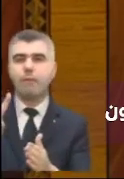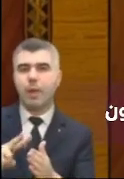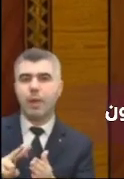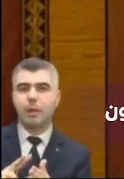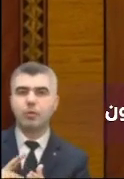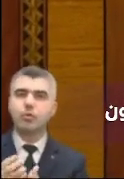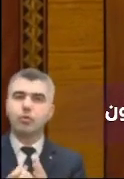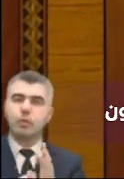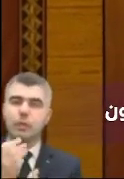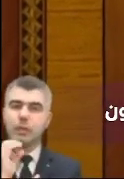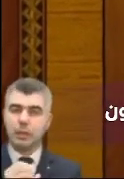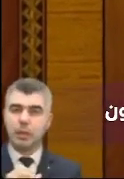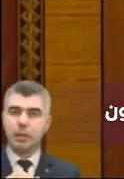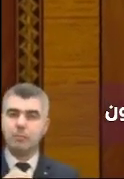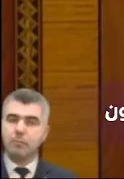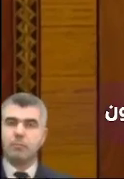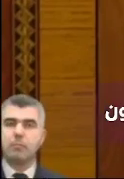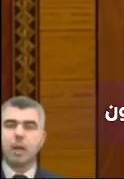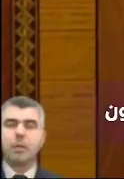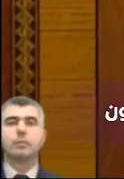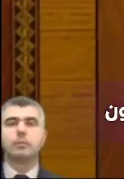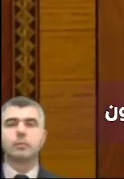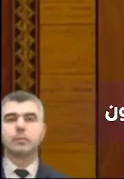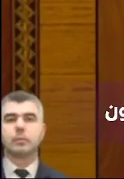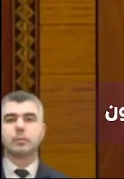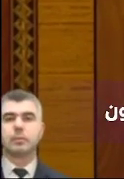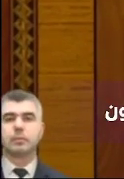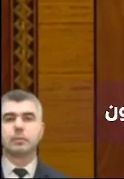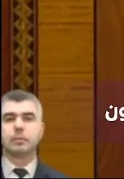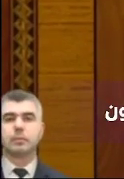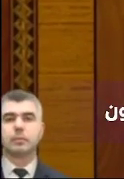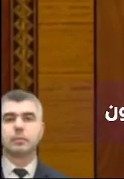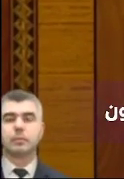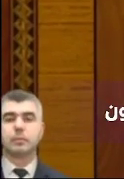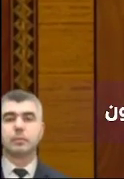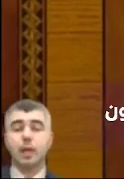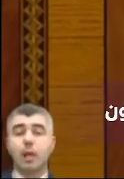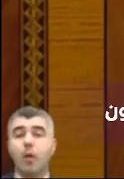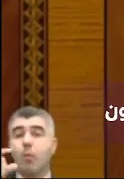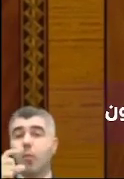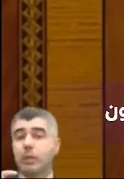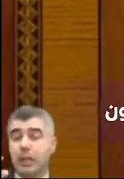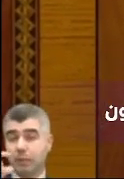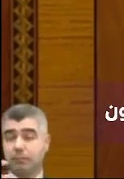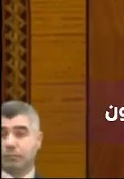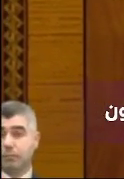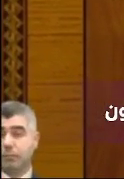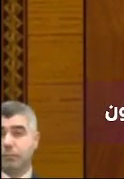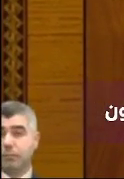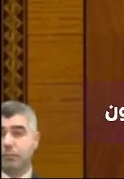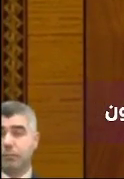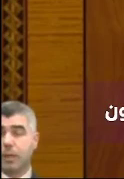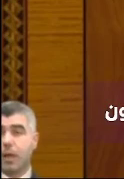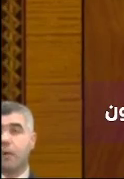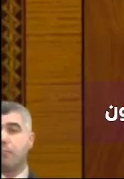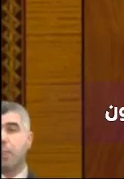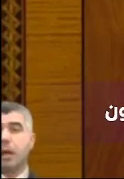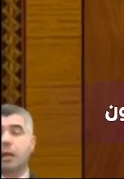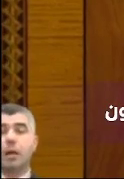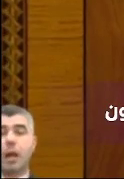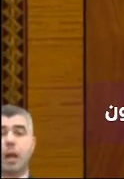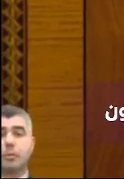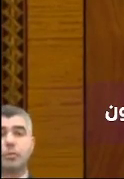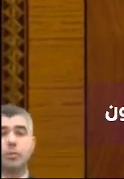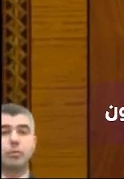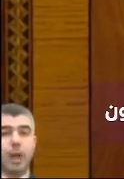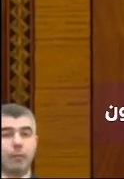التسامح لتكون قيما داخل الدستور وداخل المؤسسات. إن إسلام التسامح الذي ينادي